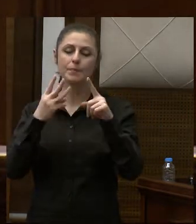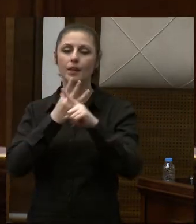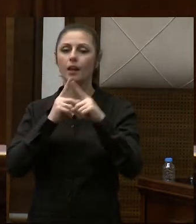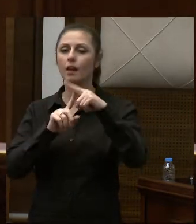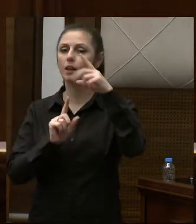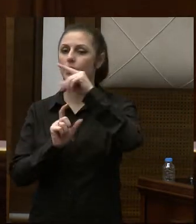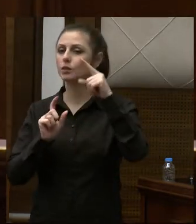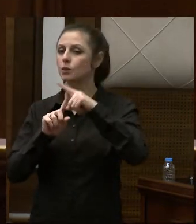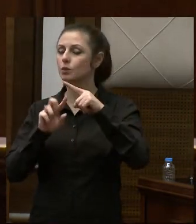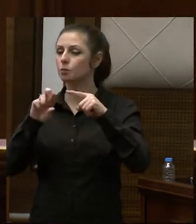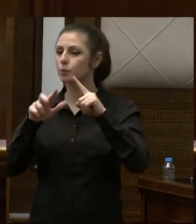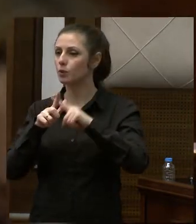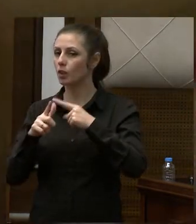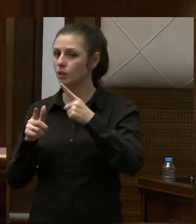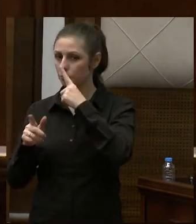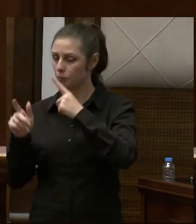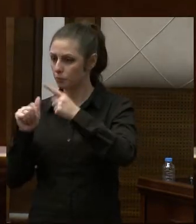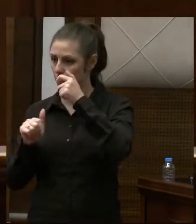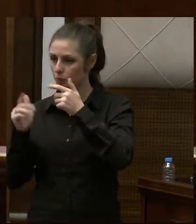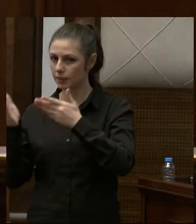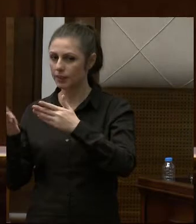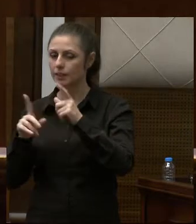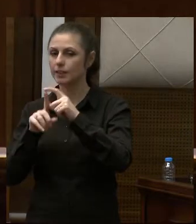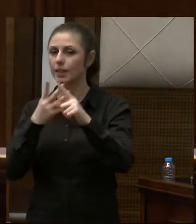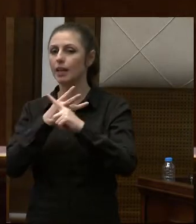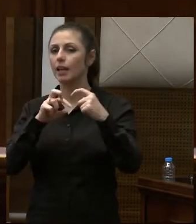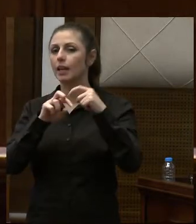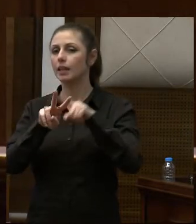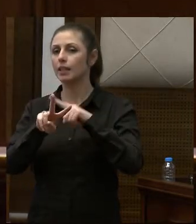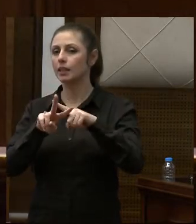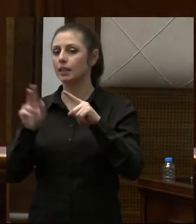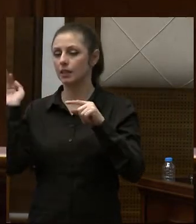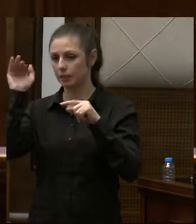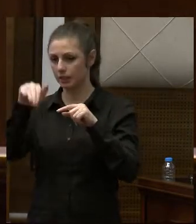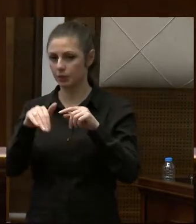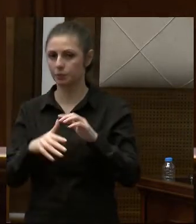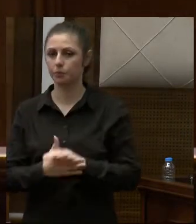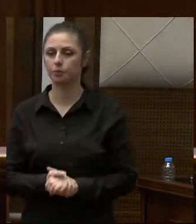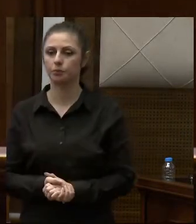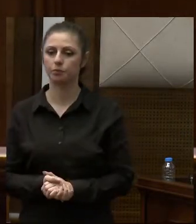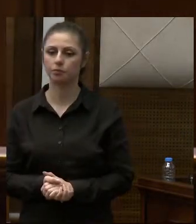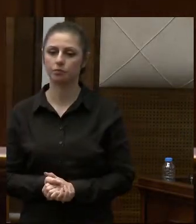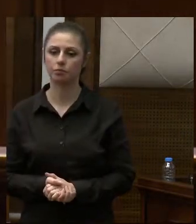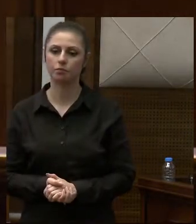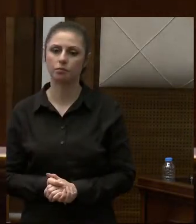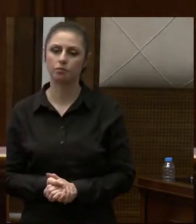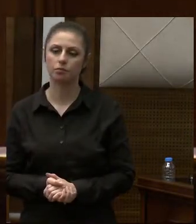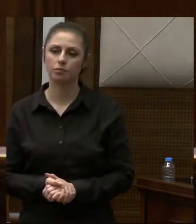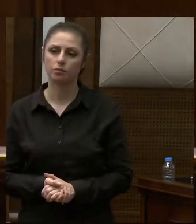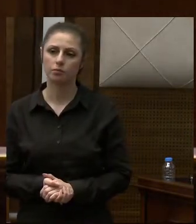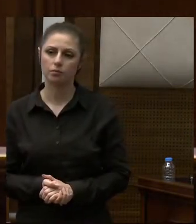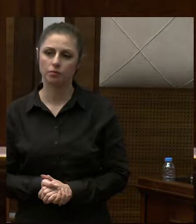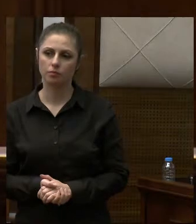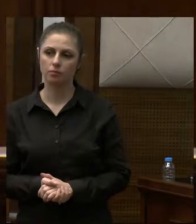de kim? Derya Hanım atanmıştır. Onu da bilgilerinize sunmam